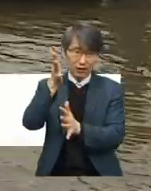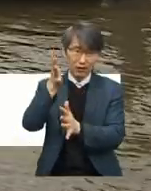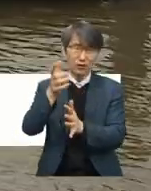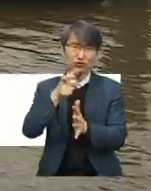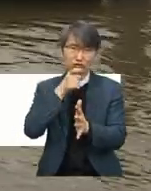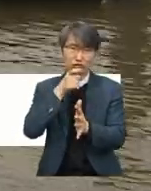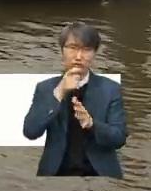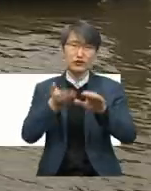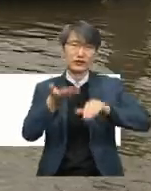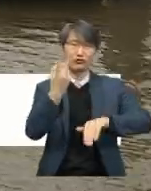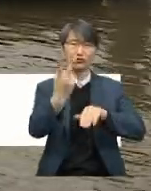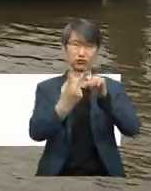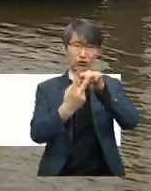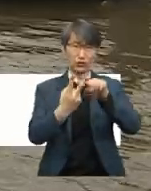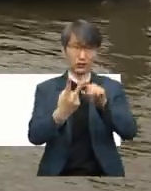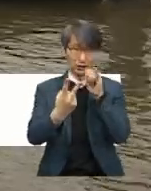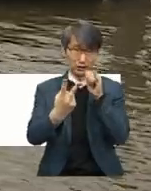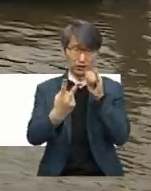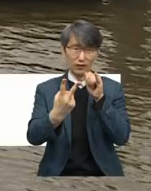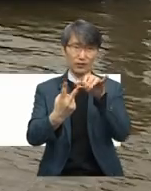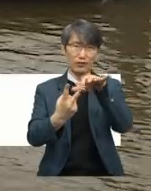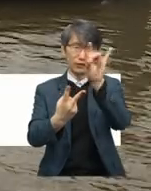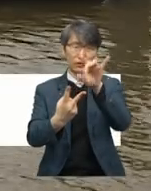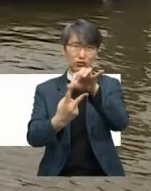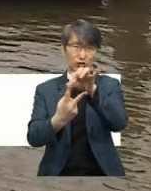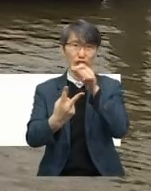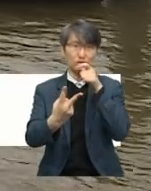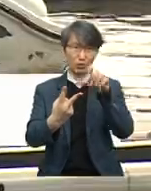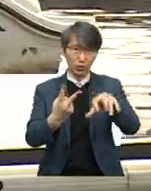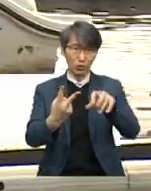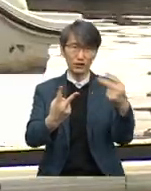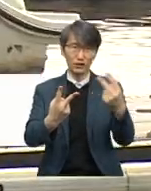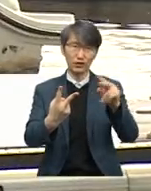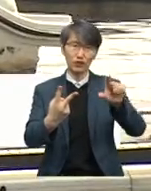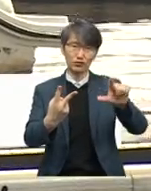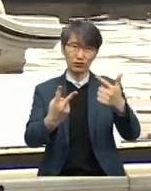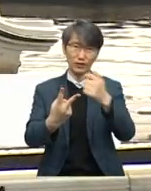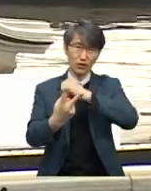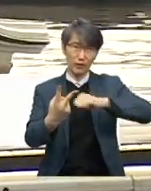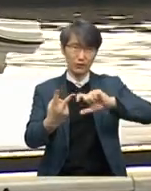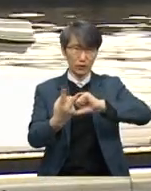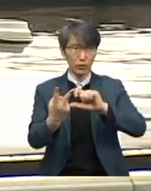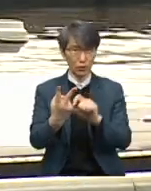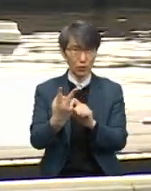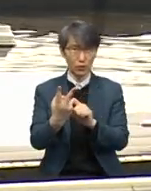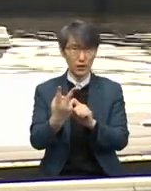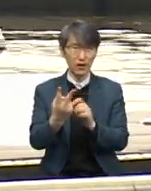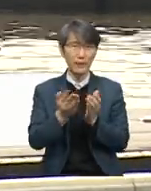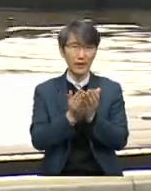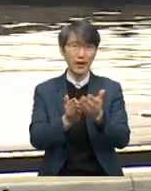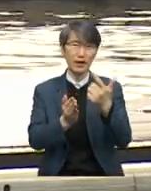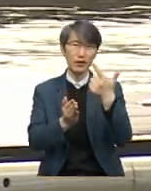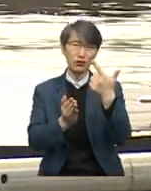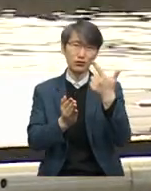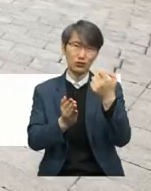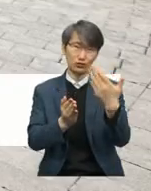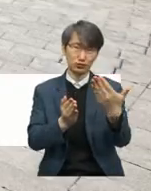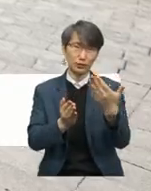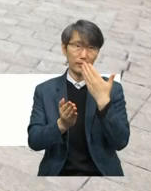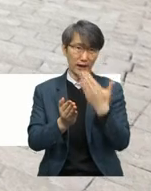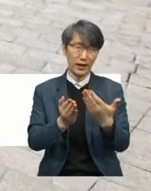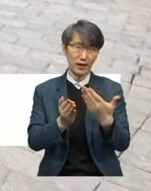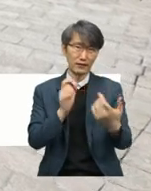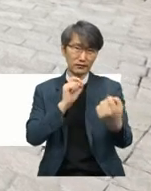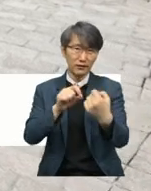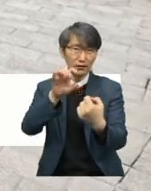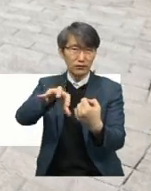수상과 지상에 마련됐습니다. 먼저 수상 계류장은 2,600제곱미터 규모로 선박 69척을,